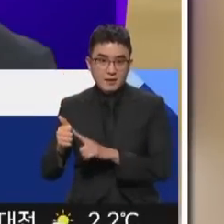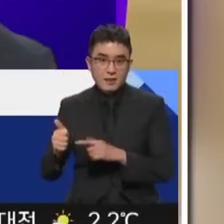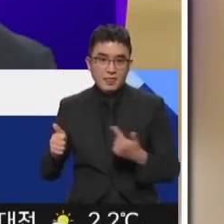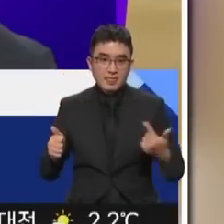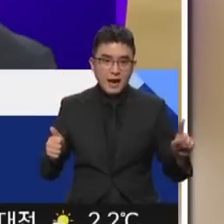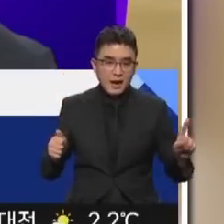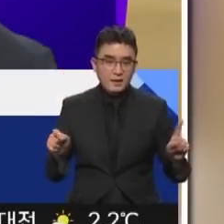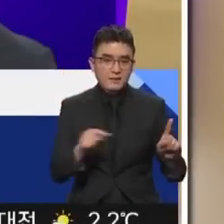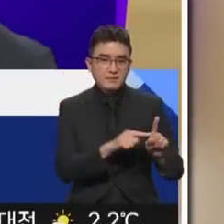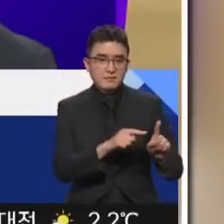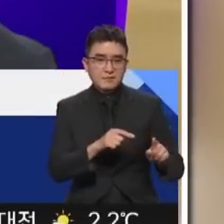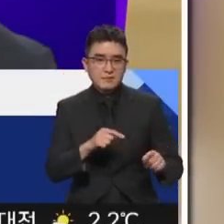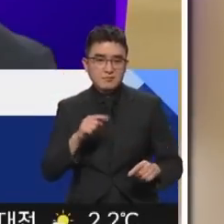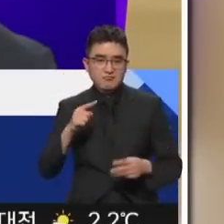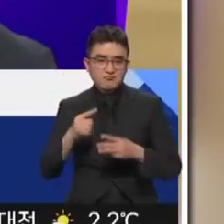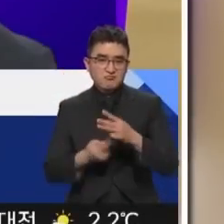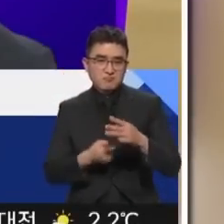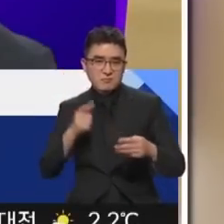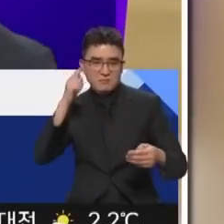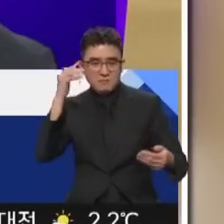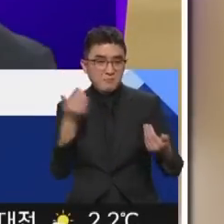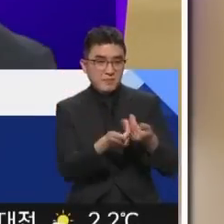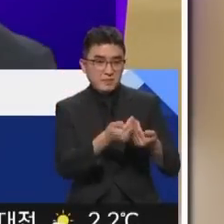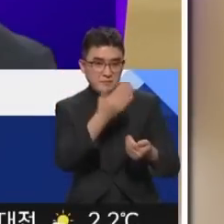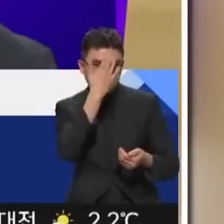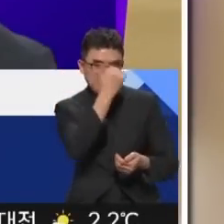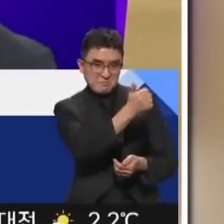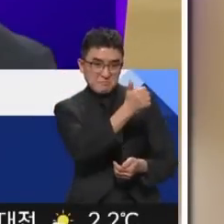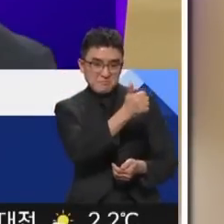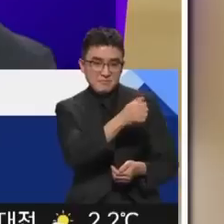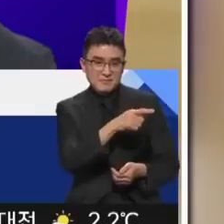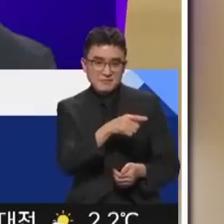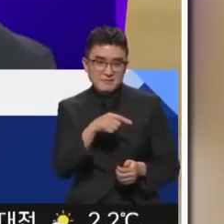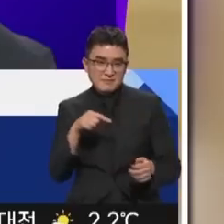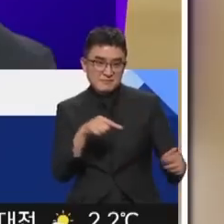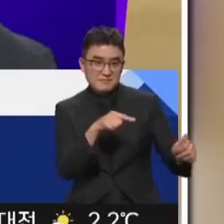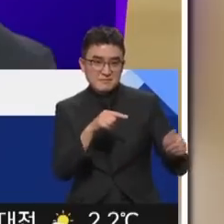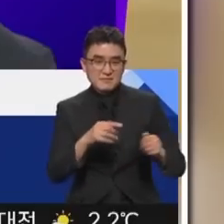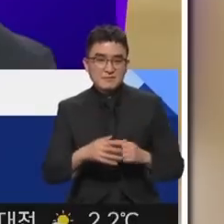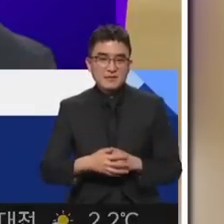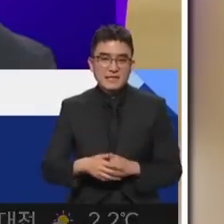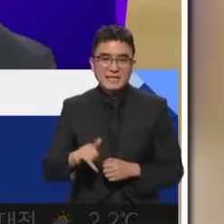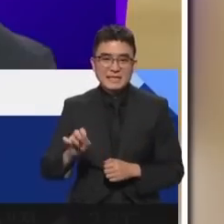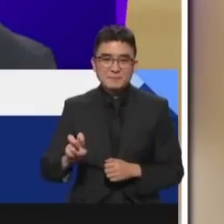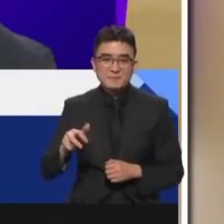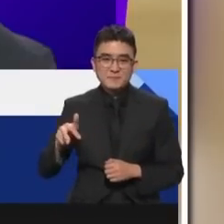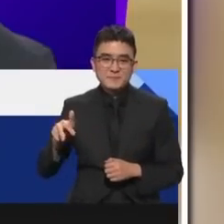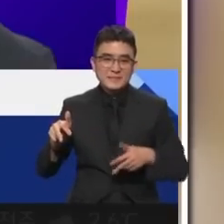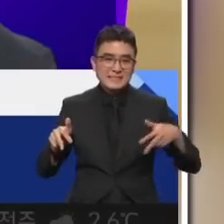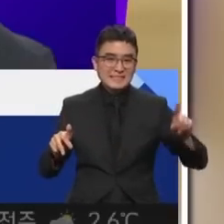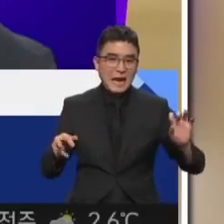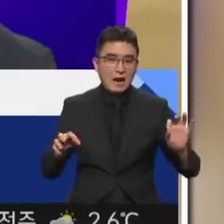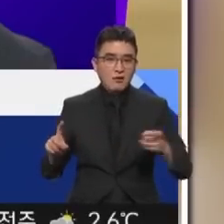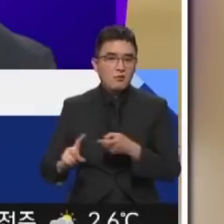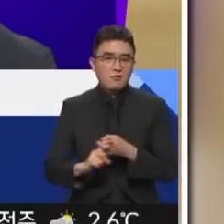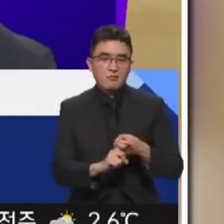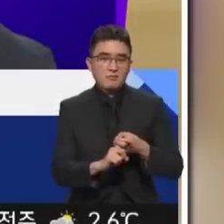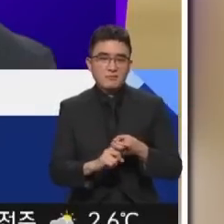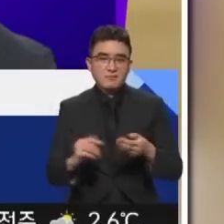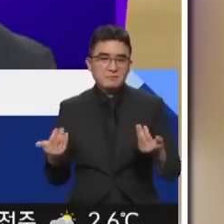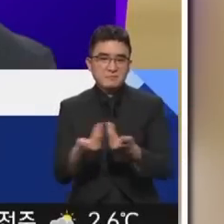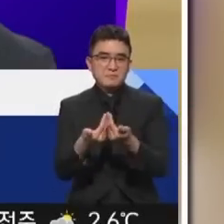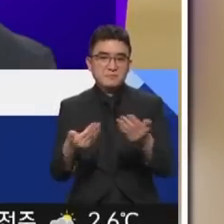강하게 몰아붙이면서 김기현 의원이 이제 김장 끝이다. 김장 연대 없다 이런 식으로 하니까 제가 장제원